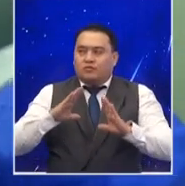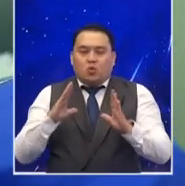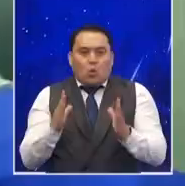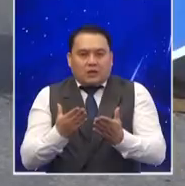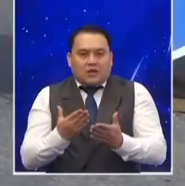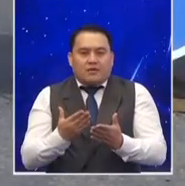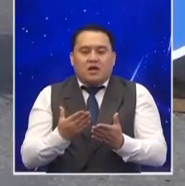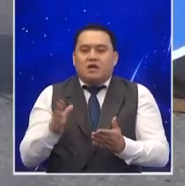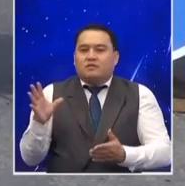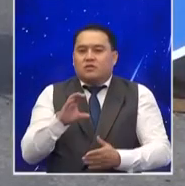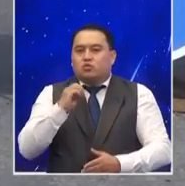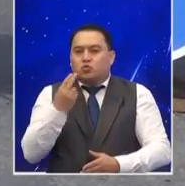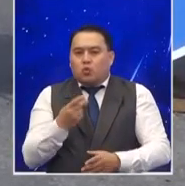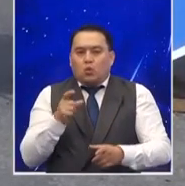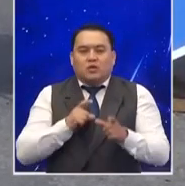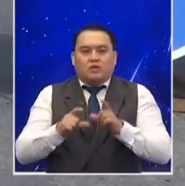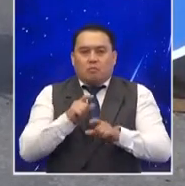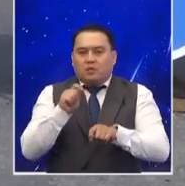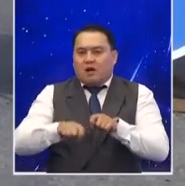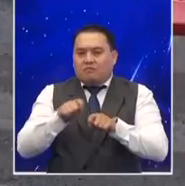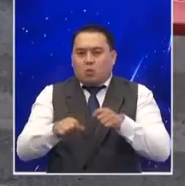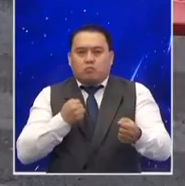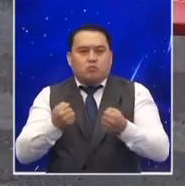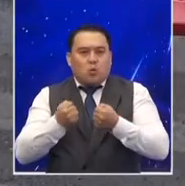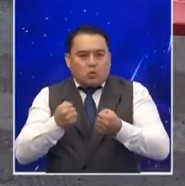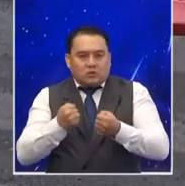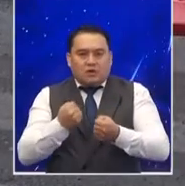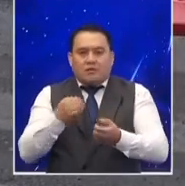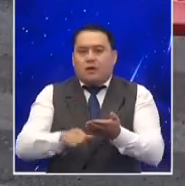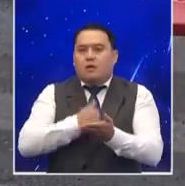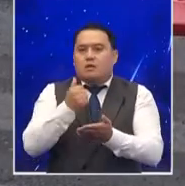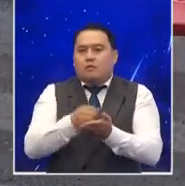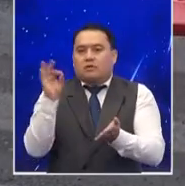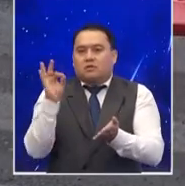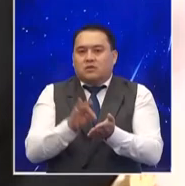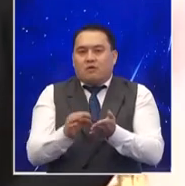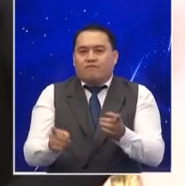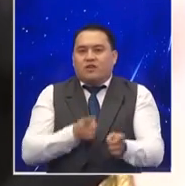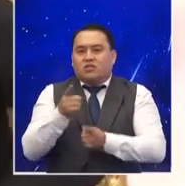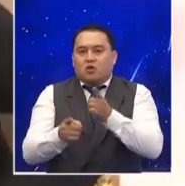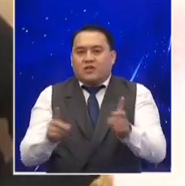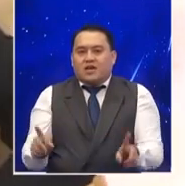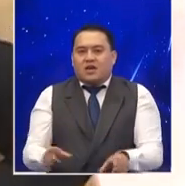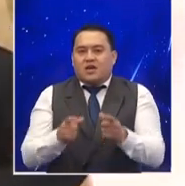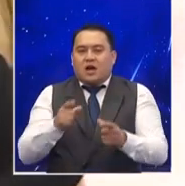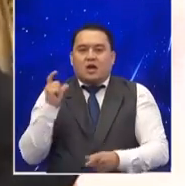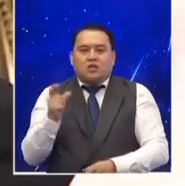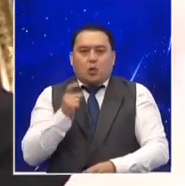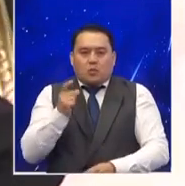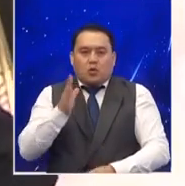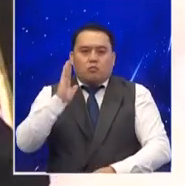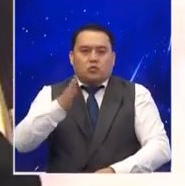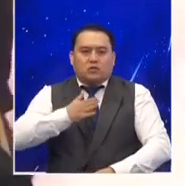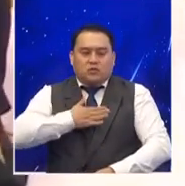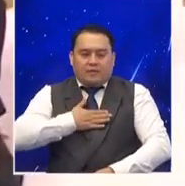ситуации. Буквально все социальные институты прошли проверку на прочность. Теперь одна из самых главных задач – восстановить экономику. Предстоящий год станет для